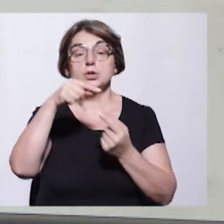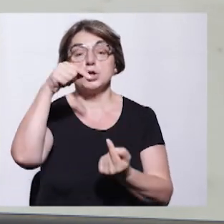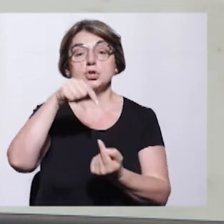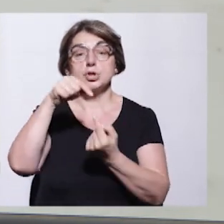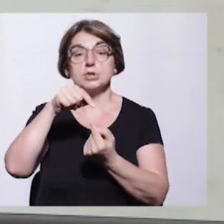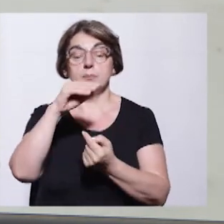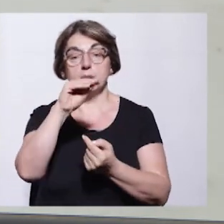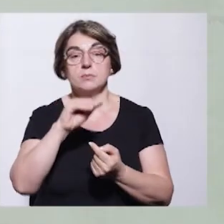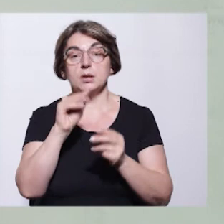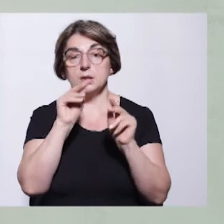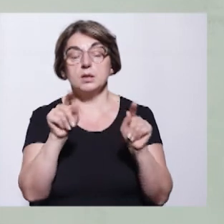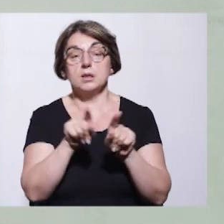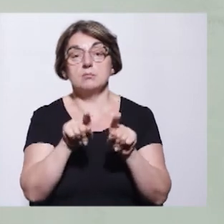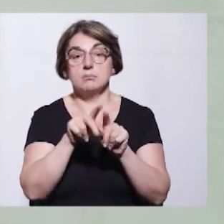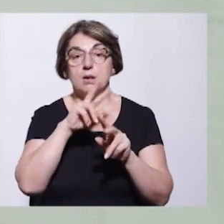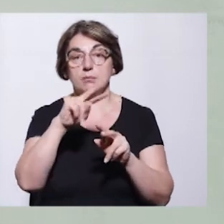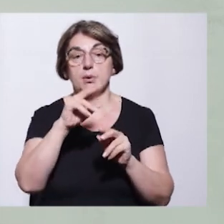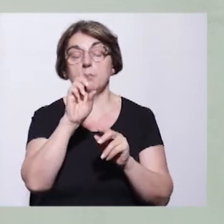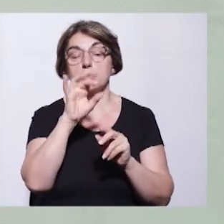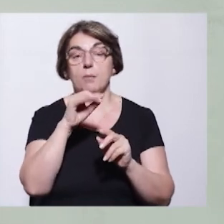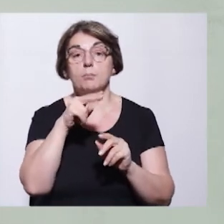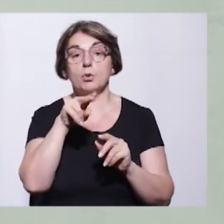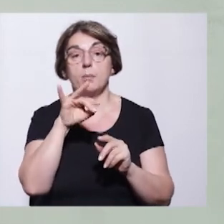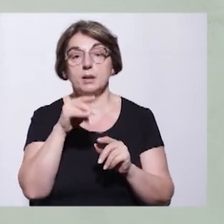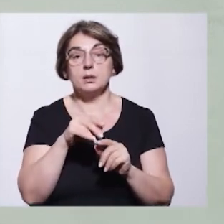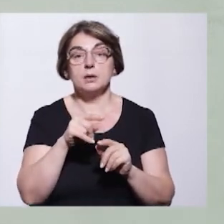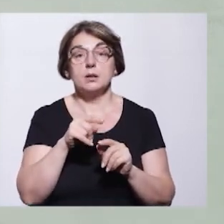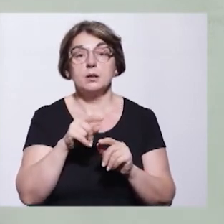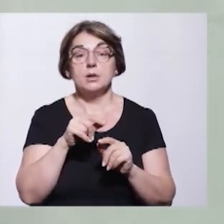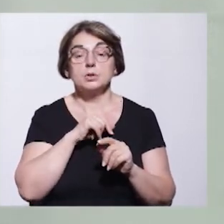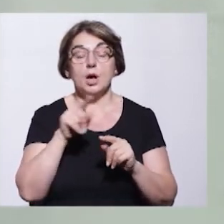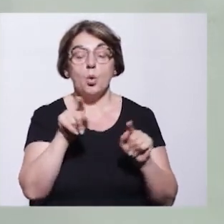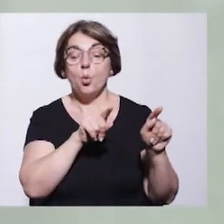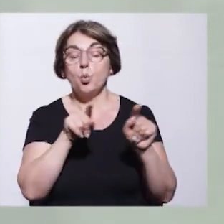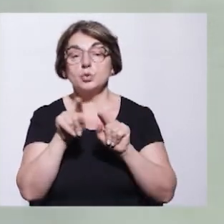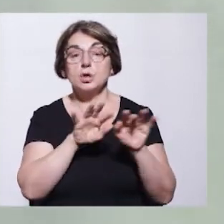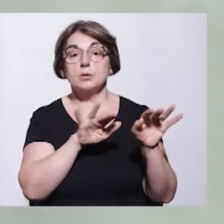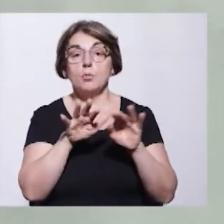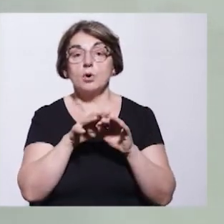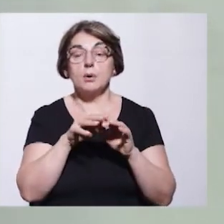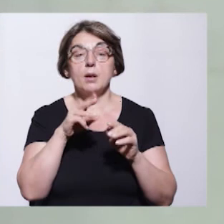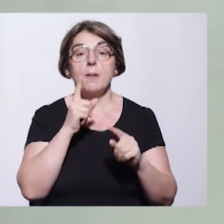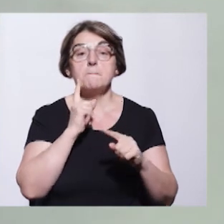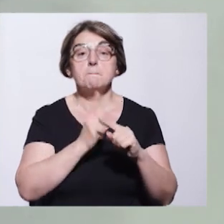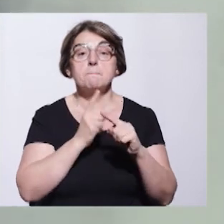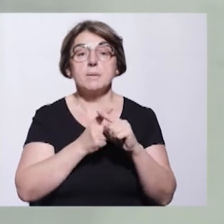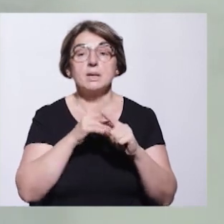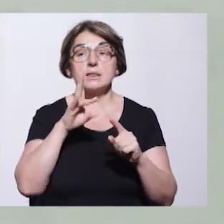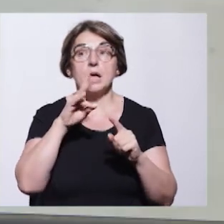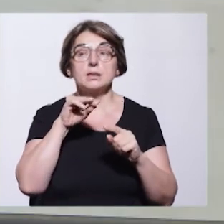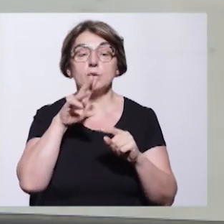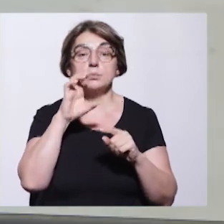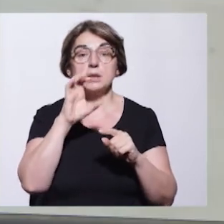დავუწეროთ მას ქვეშ იგივე თავისნაირი ბრომპროპანი და ვაურთიერთქმედოთ